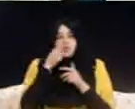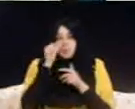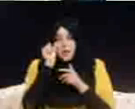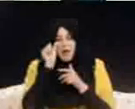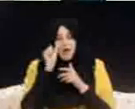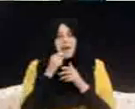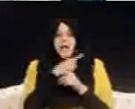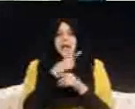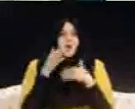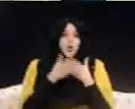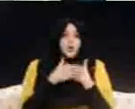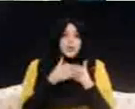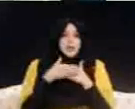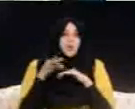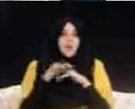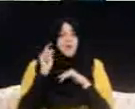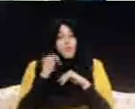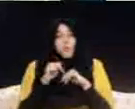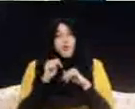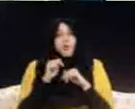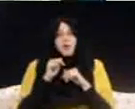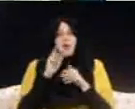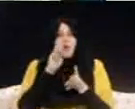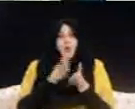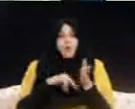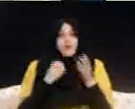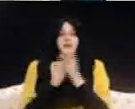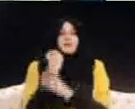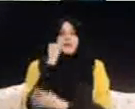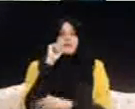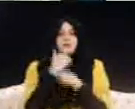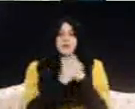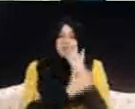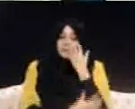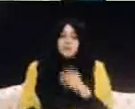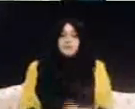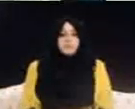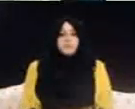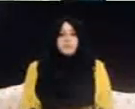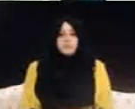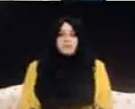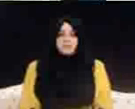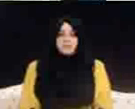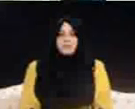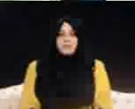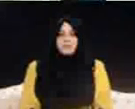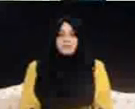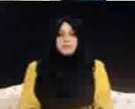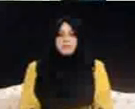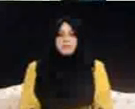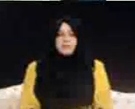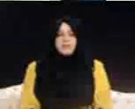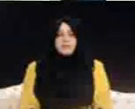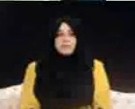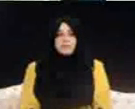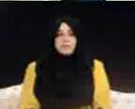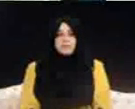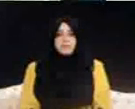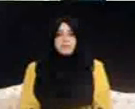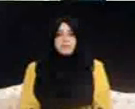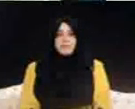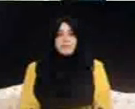ايه. وقلت له باللي لازم ما هو حكم الدين بحال هكا يدير لك الشمعة ويصبغ عرضه ولا يقعد